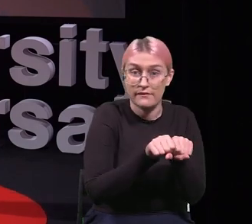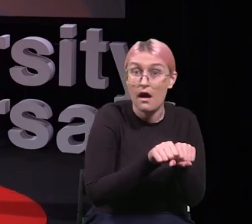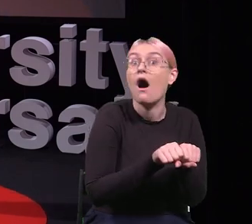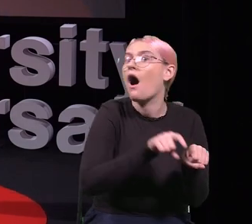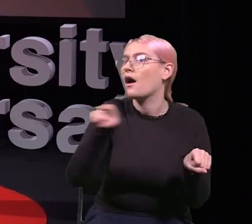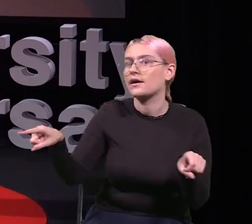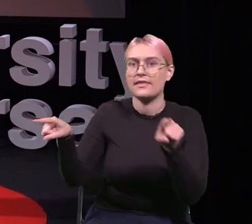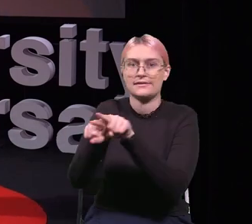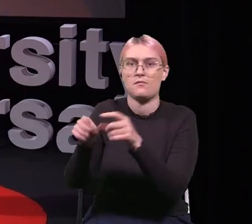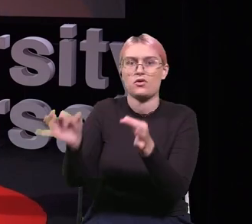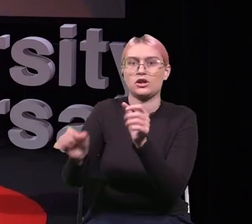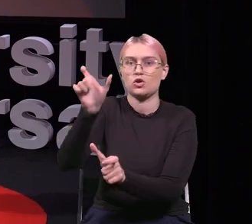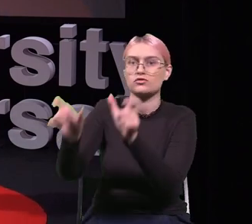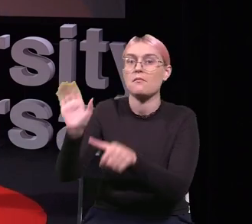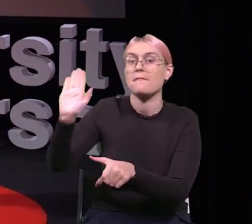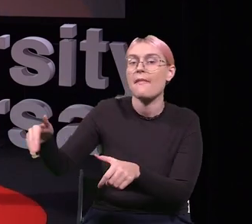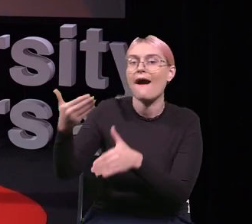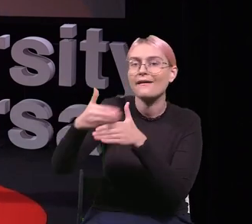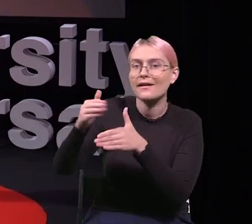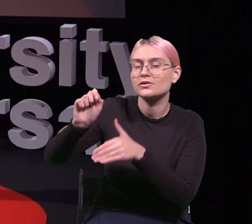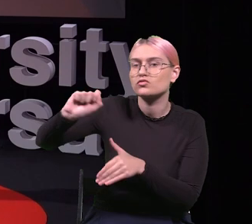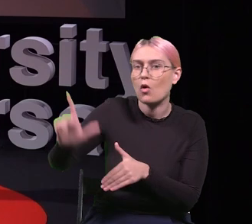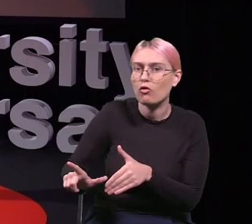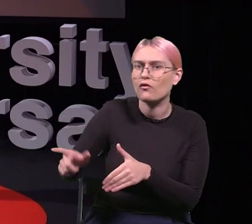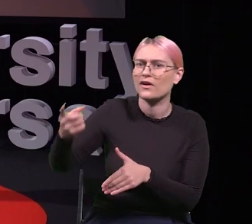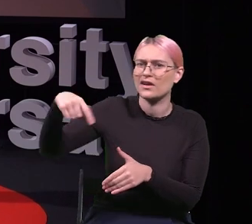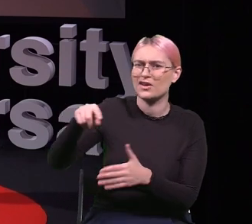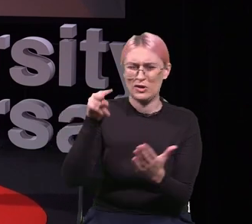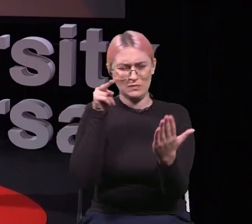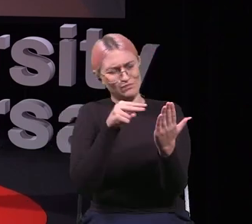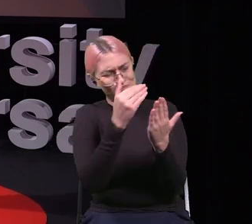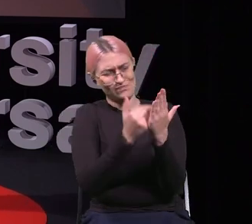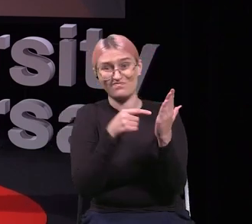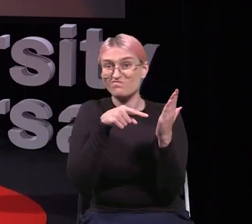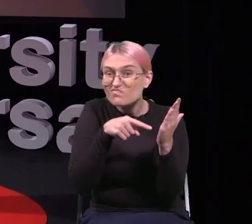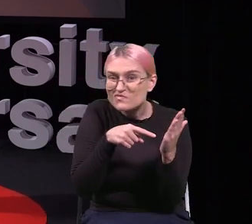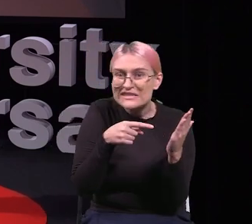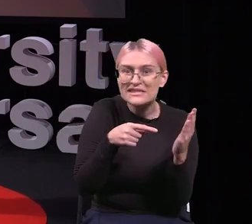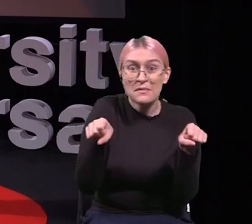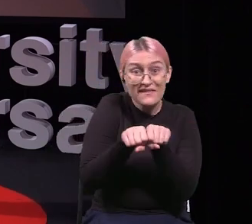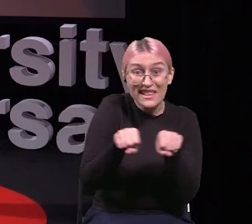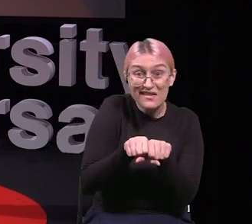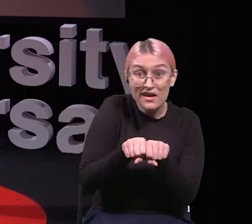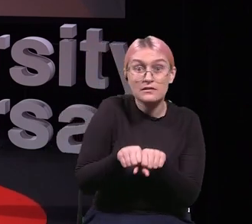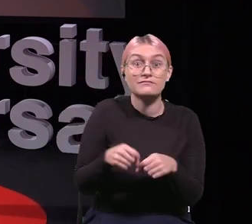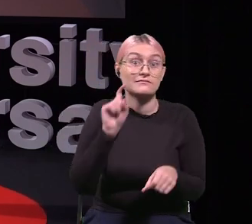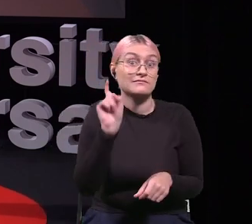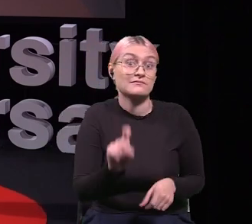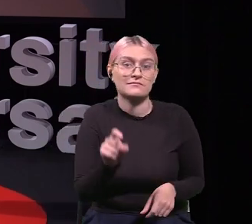kredytu hipotecznego w Polsce wbrew pozorom jest bardzo uspołeczniona. To znaczy, że kredytobiorcy są